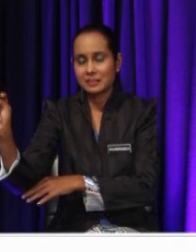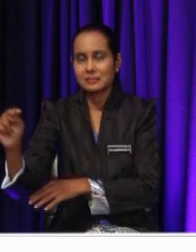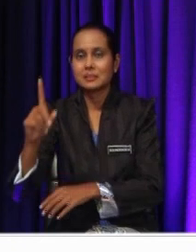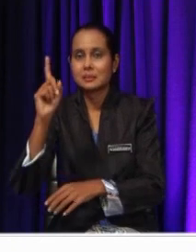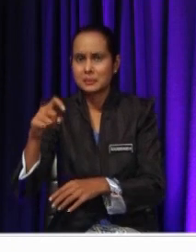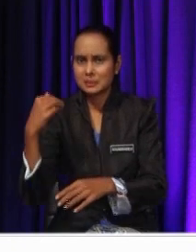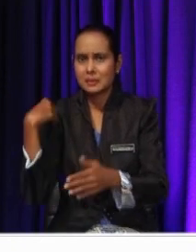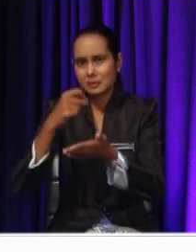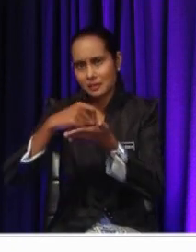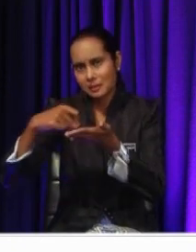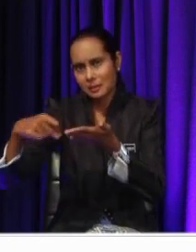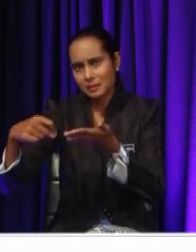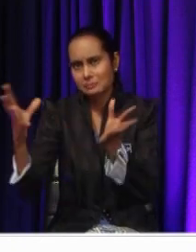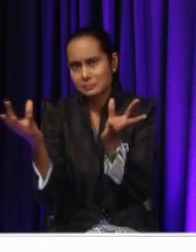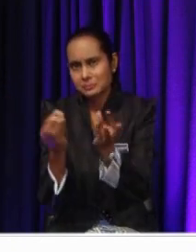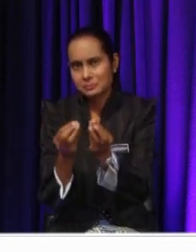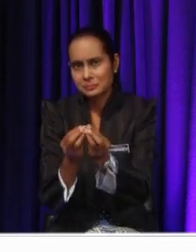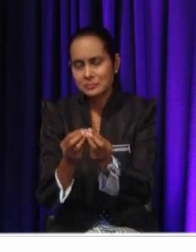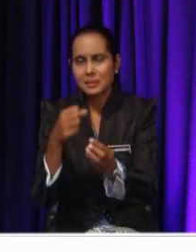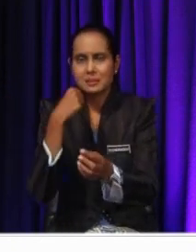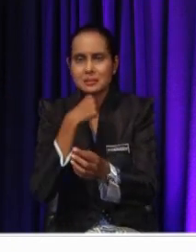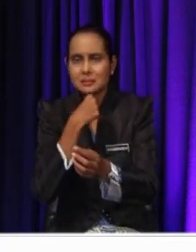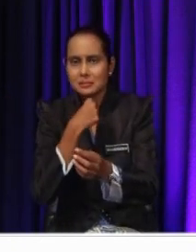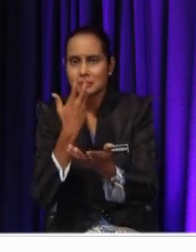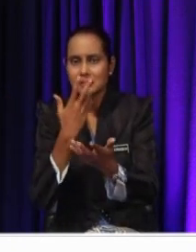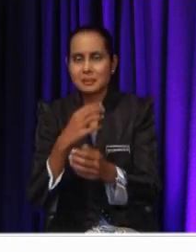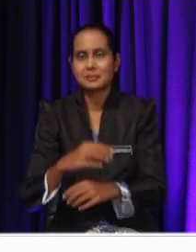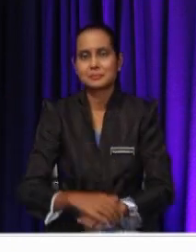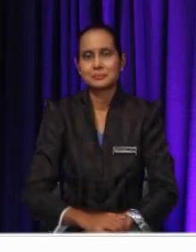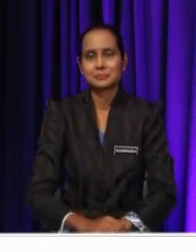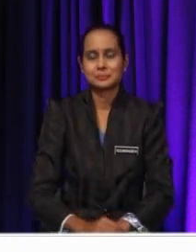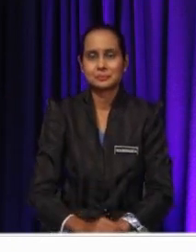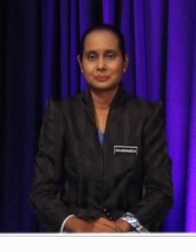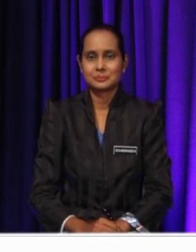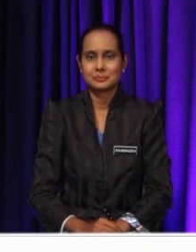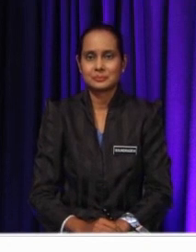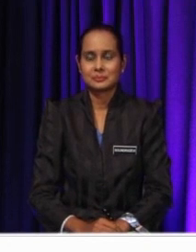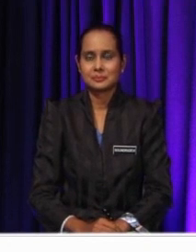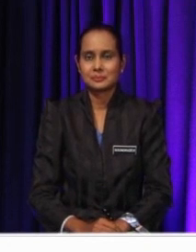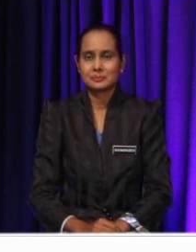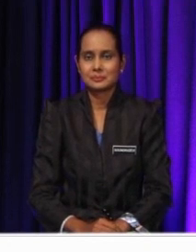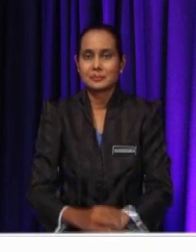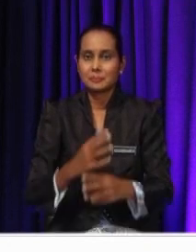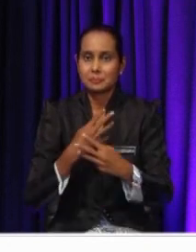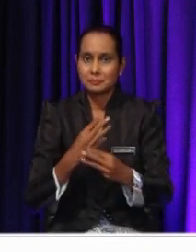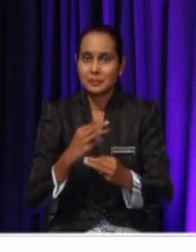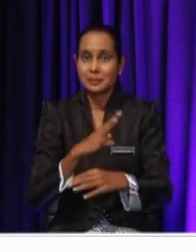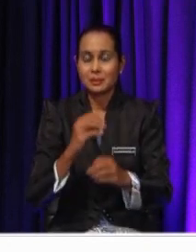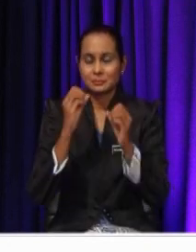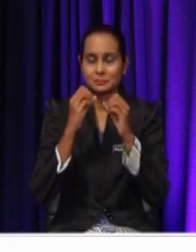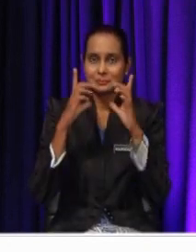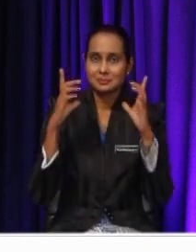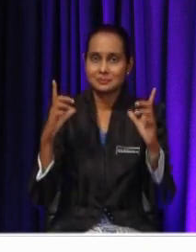sastra sama ada novel cerpen puisi dan drama yang telah terbukti bermutu diminati dan dikagumi